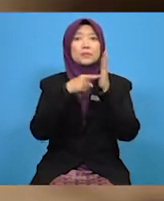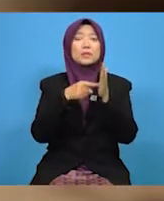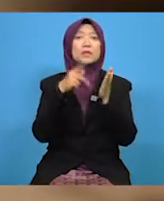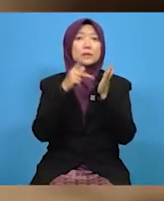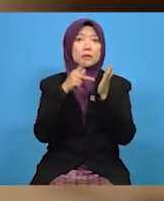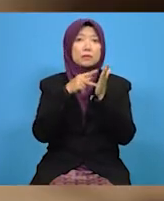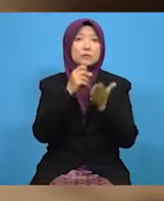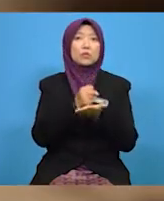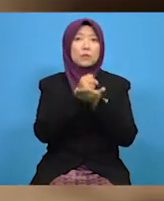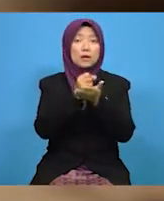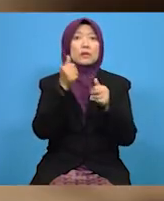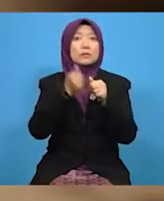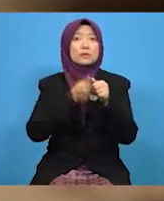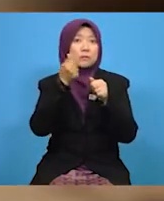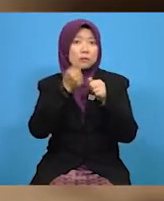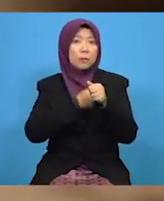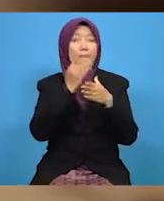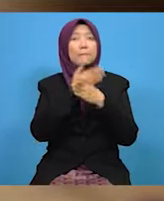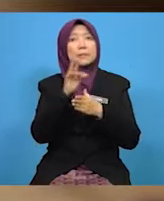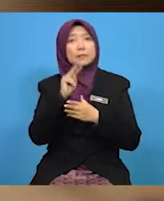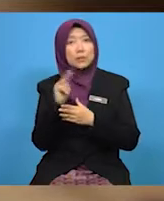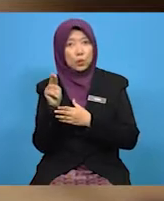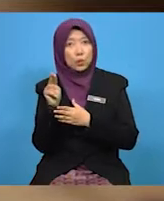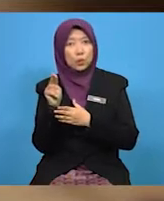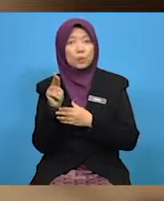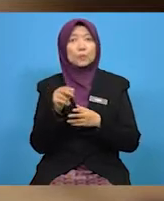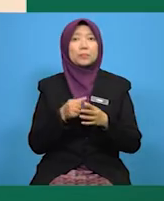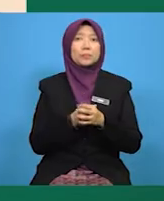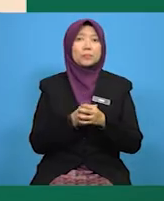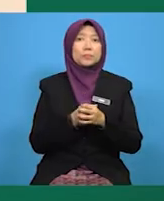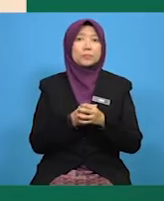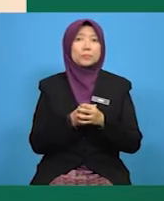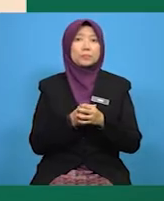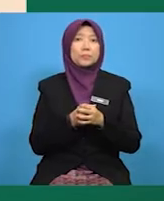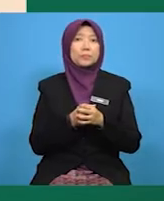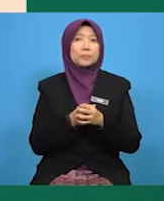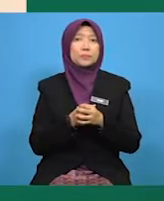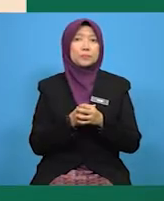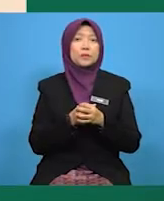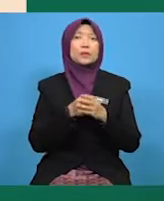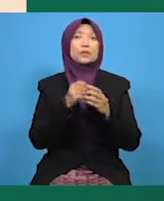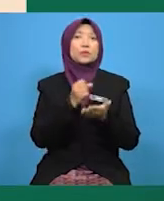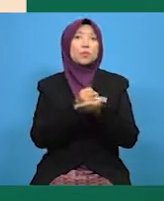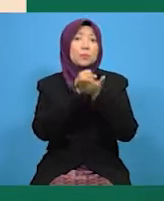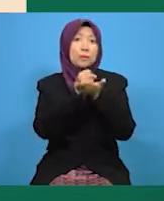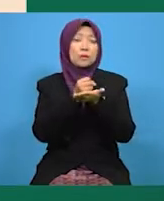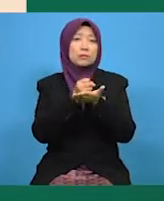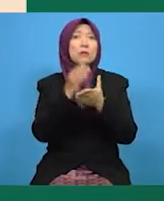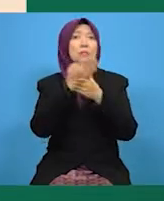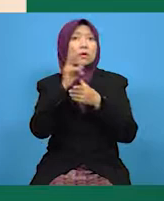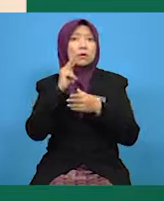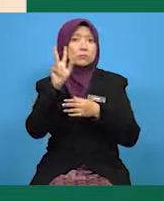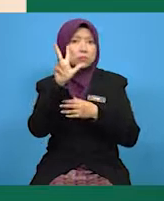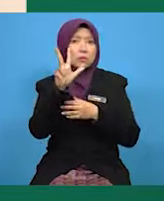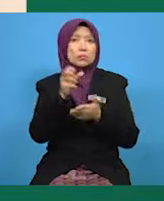Berdasarkan perhitungan sumbangan setiap sektor terhadap pendapatan negara, didapati sektor ketiga merupakan